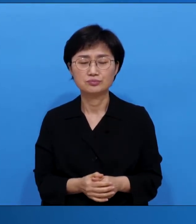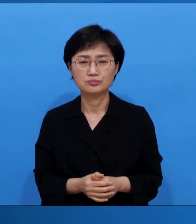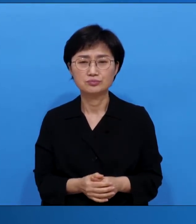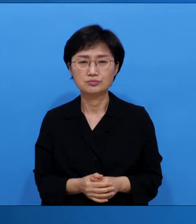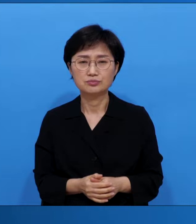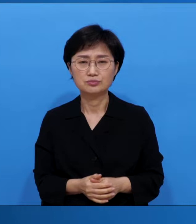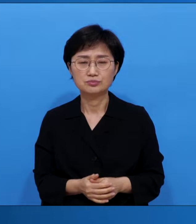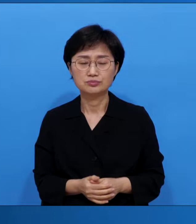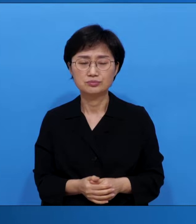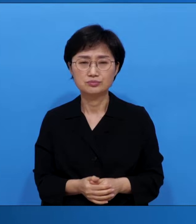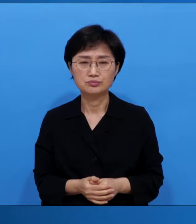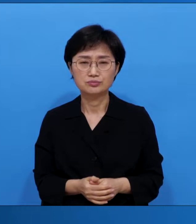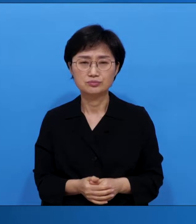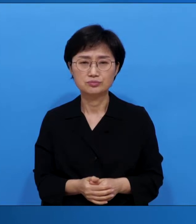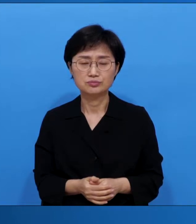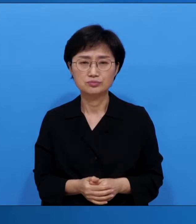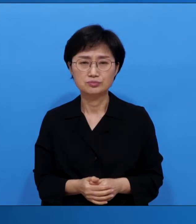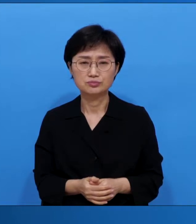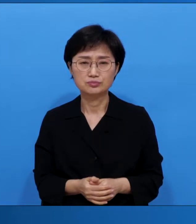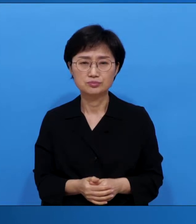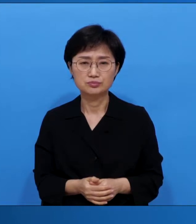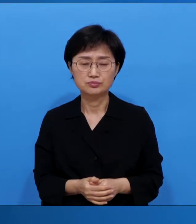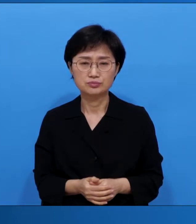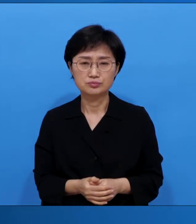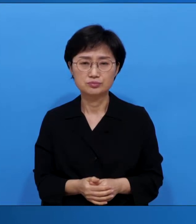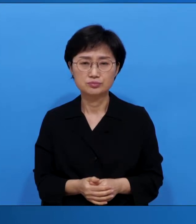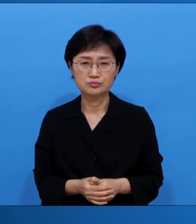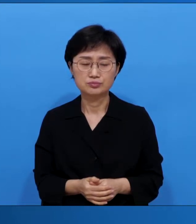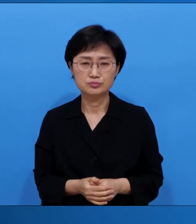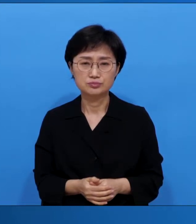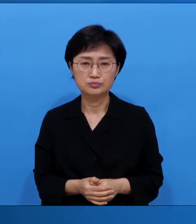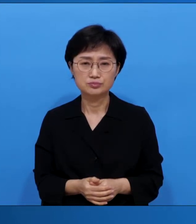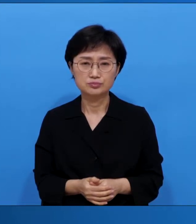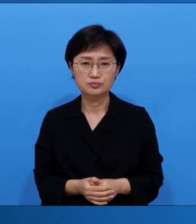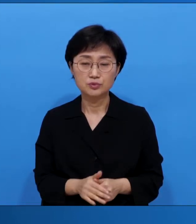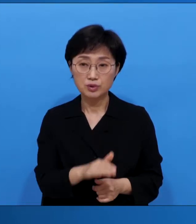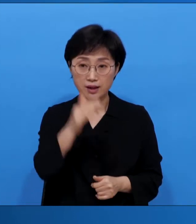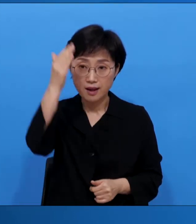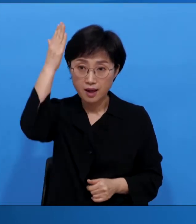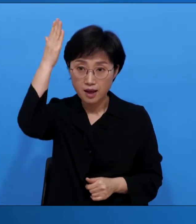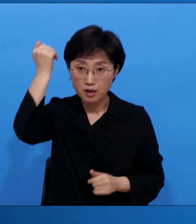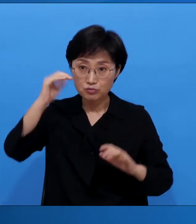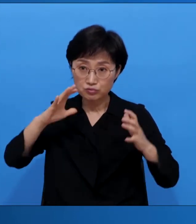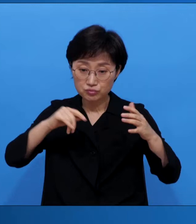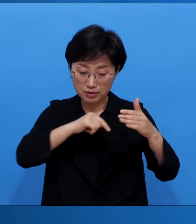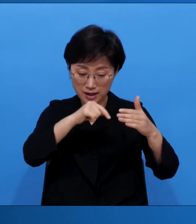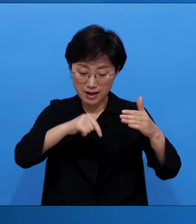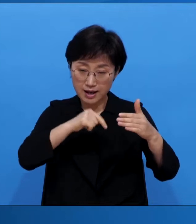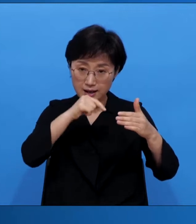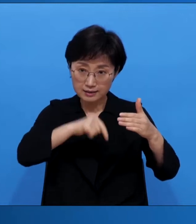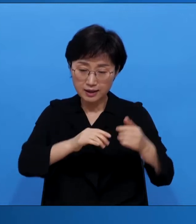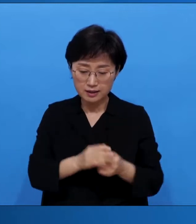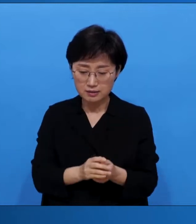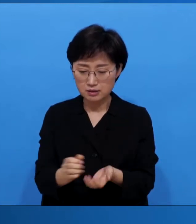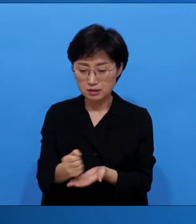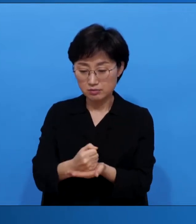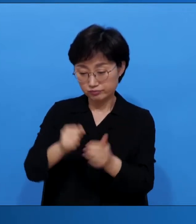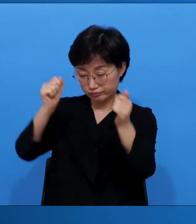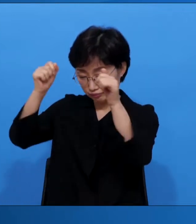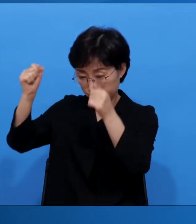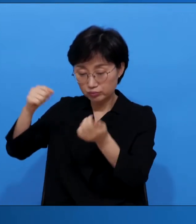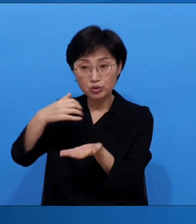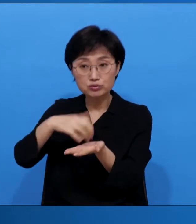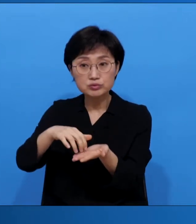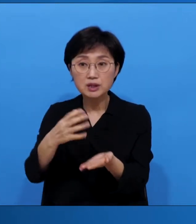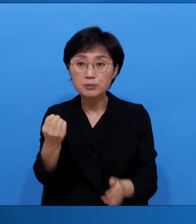of difficulty, and yet in the end, because they can't resolve it, they take their own lives. 우리 대한민국에만 무속인 30만입니다. And